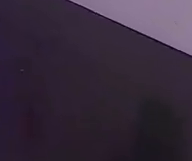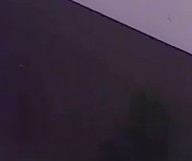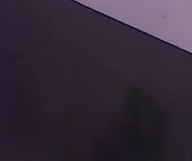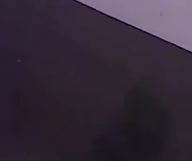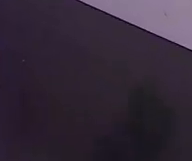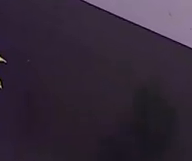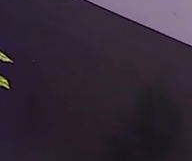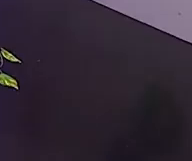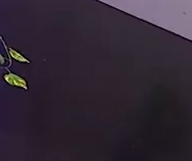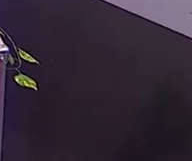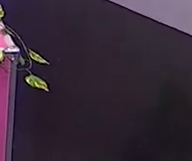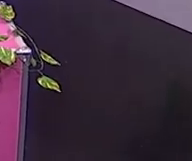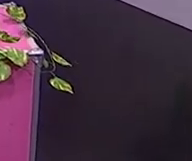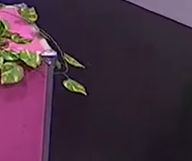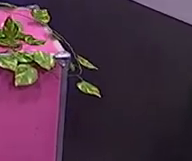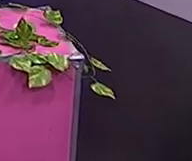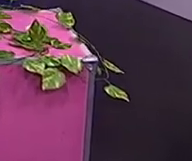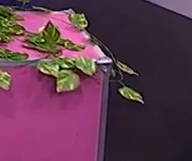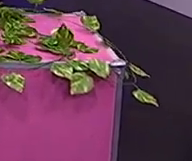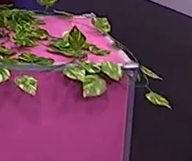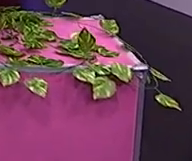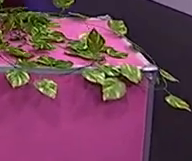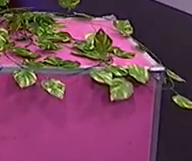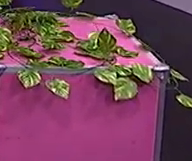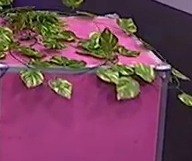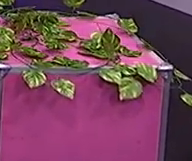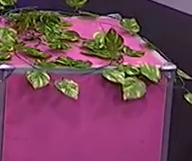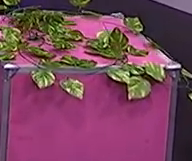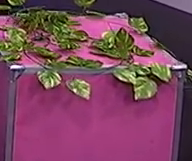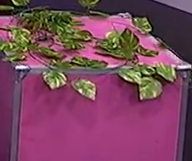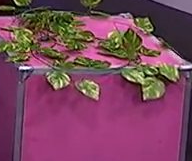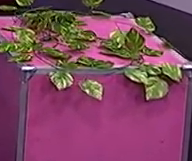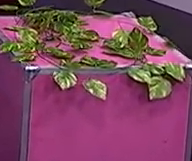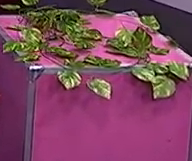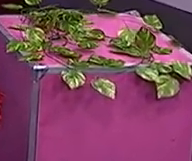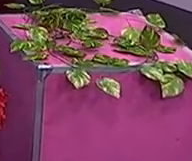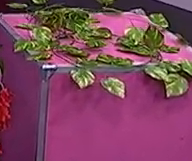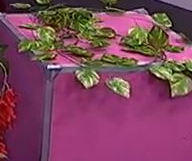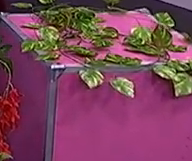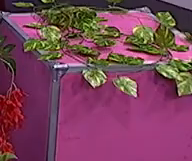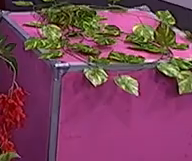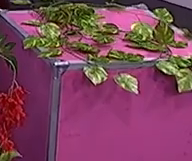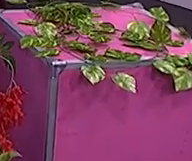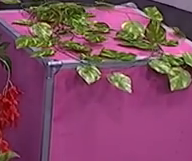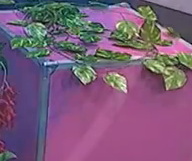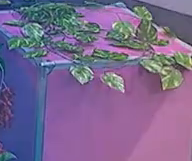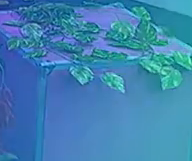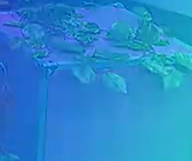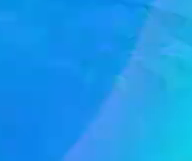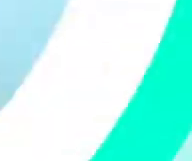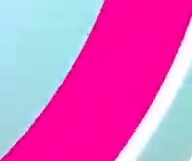Saya sebatang pokok. Pokok apa? Buat makanan sendiri. Makanan sendiri.